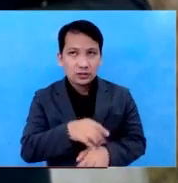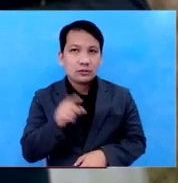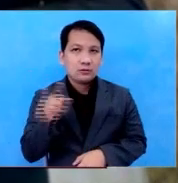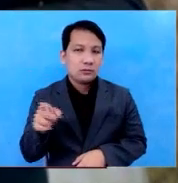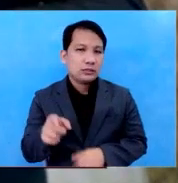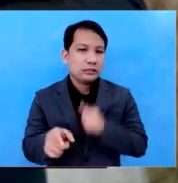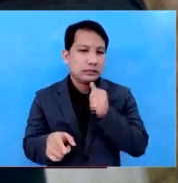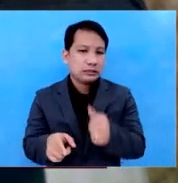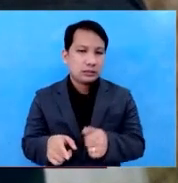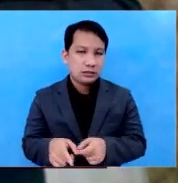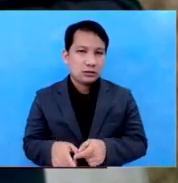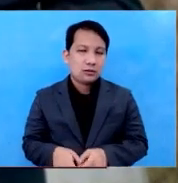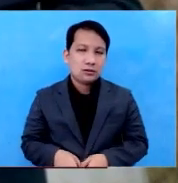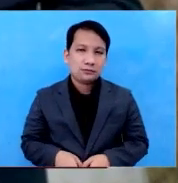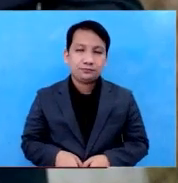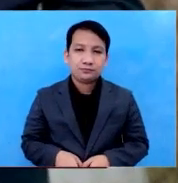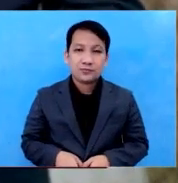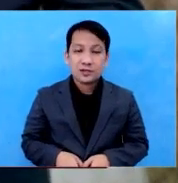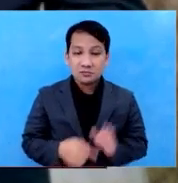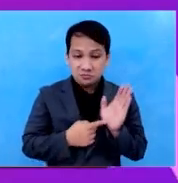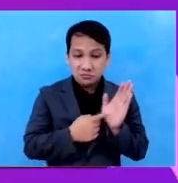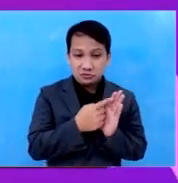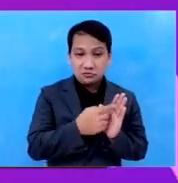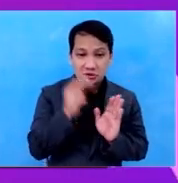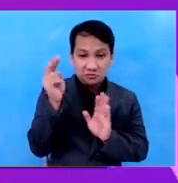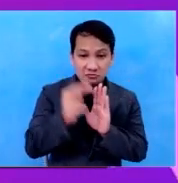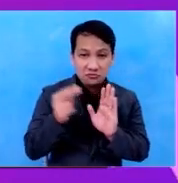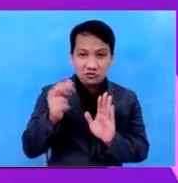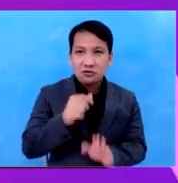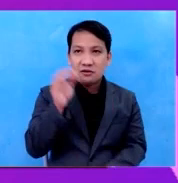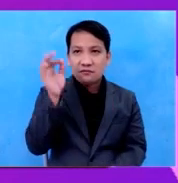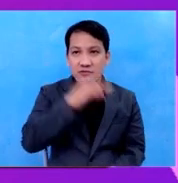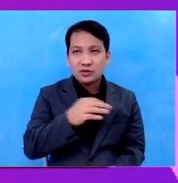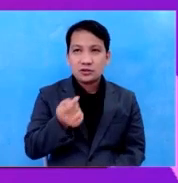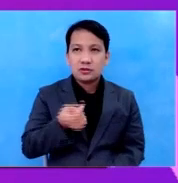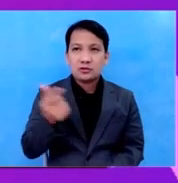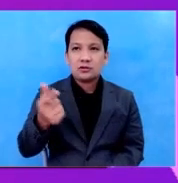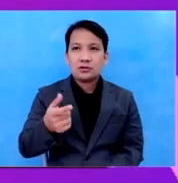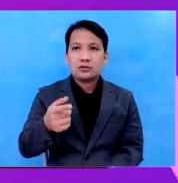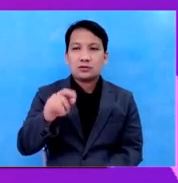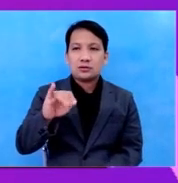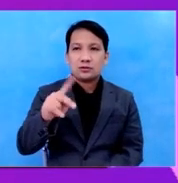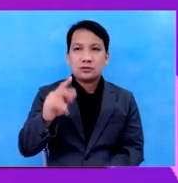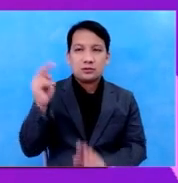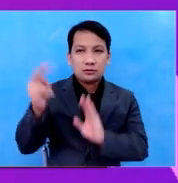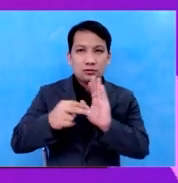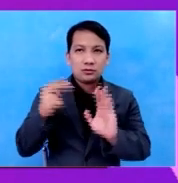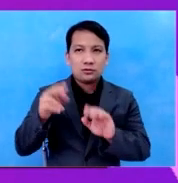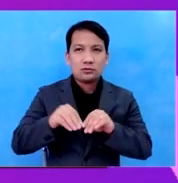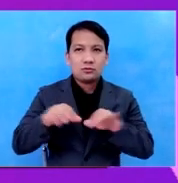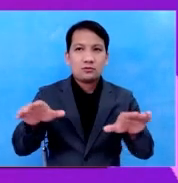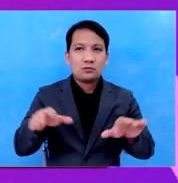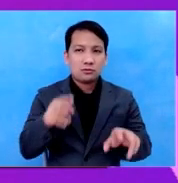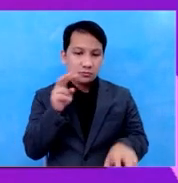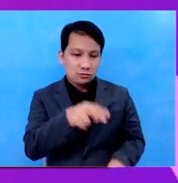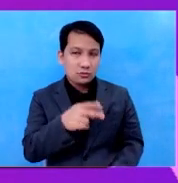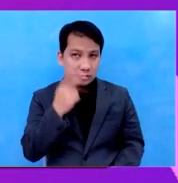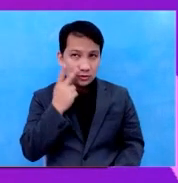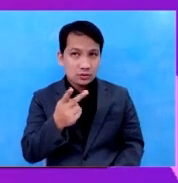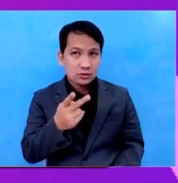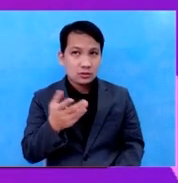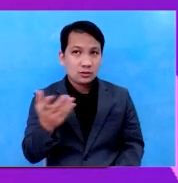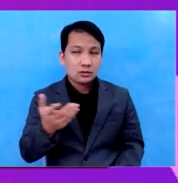hindi totoo ang mga sinabi sa video na ito. Burado na sa TikTok yung naturang video pero mapapanood pa rin ito doon sa